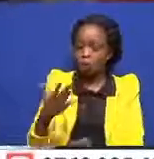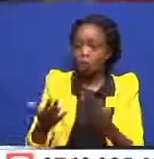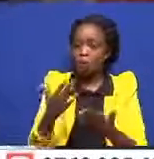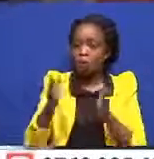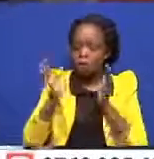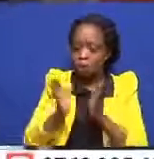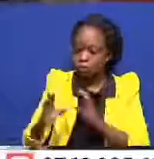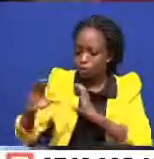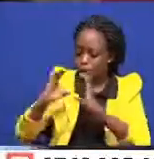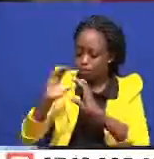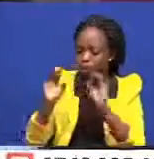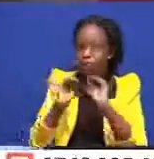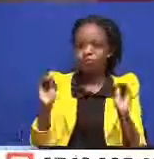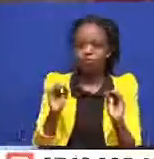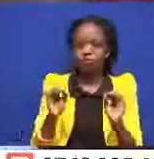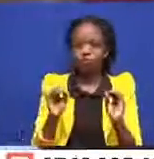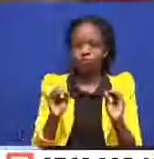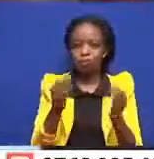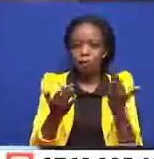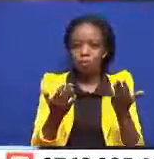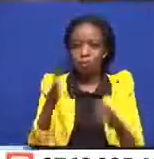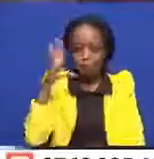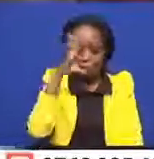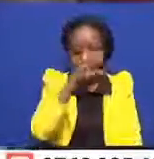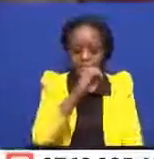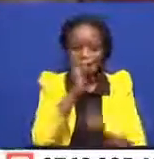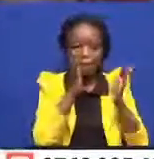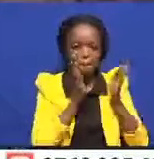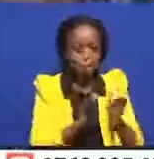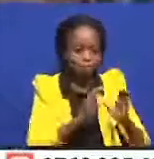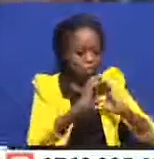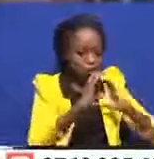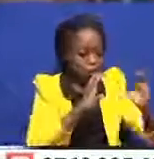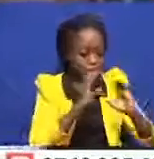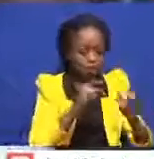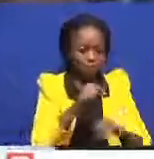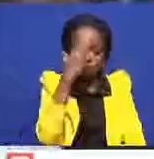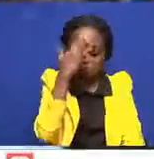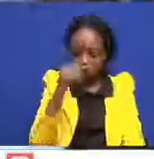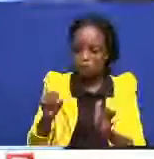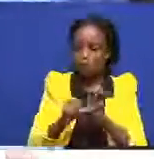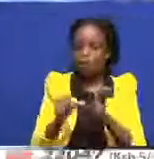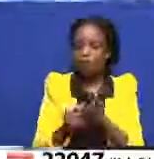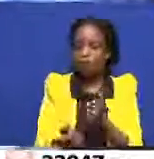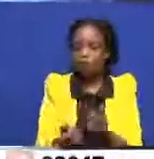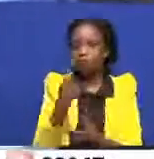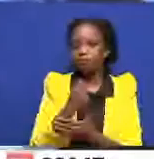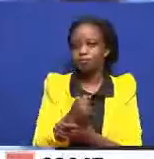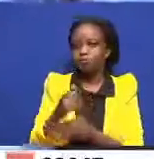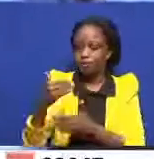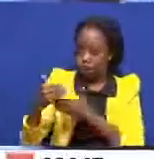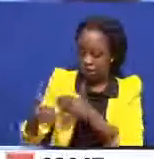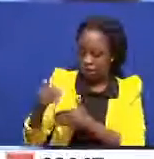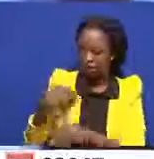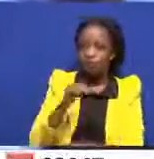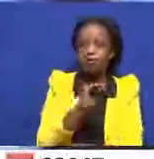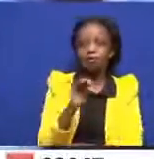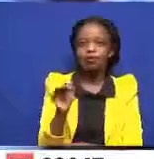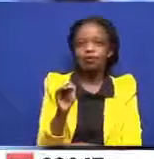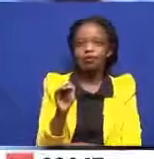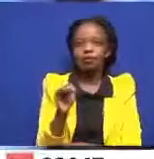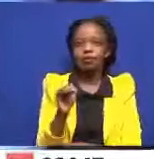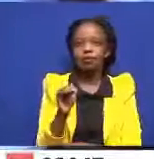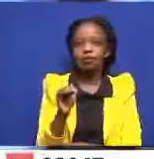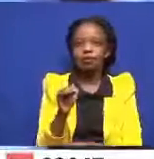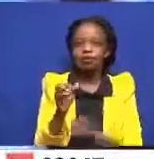wa kumongelesha, alikosa labda mtu wa kuongea na yeye, na ndio maana mambo kama yanatokea. So si kama majirani tungeomba, kama tungekuwa ile ya